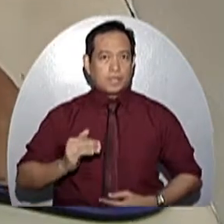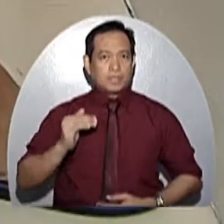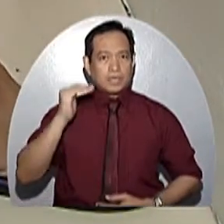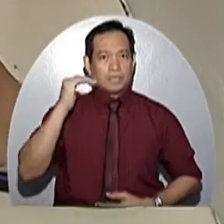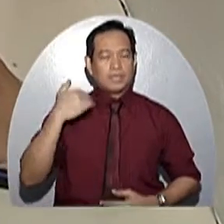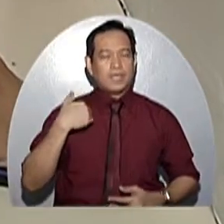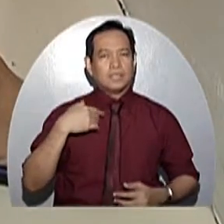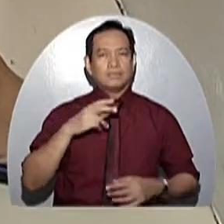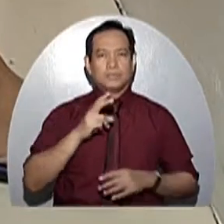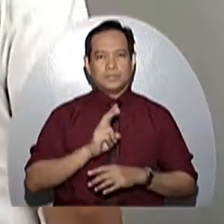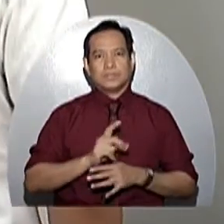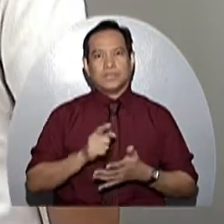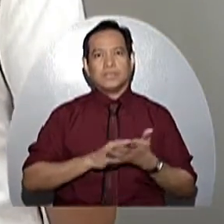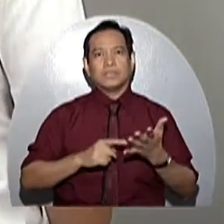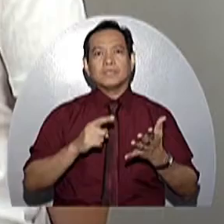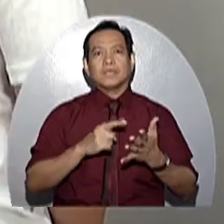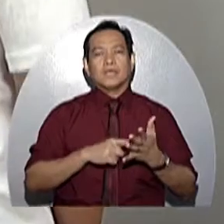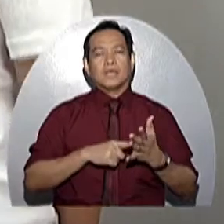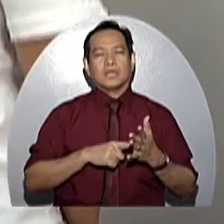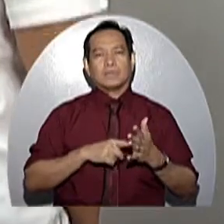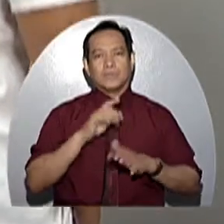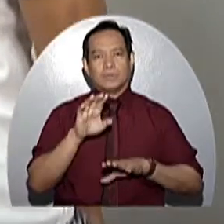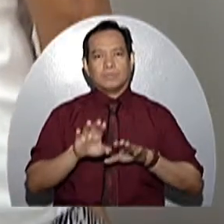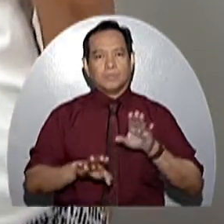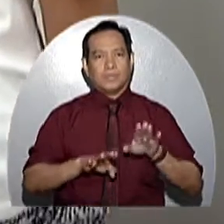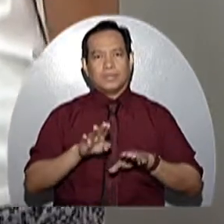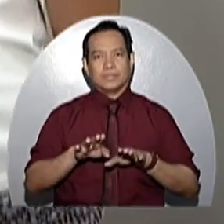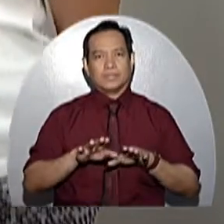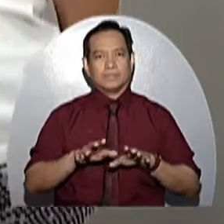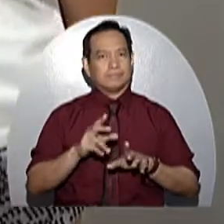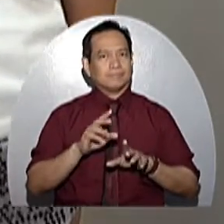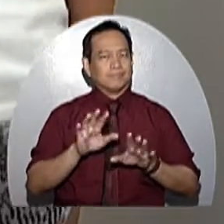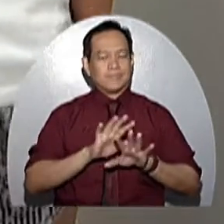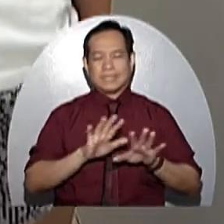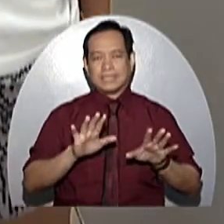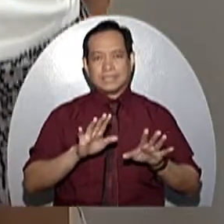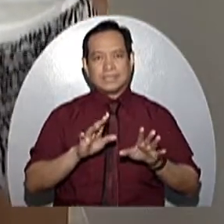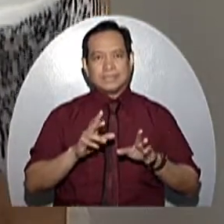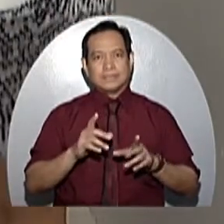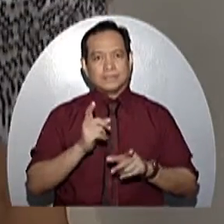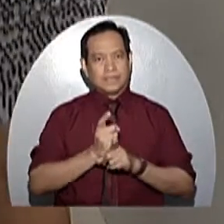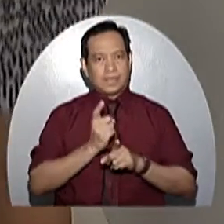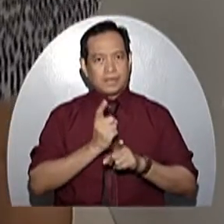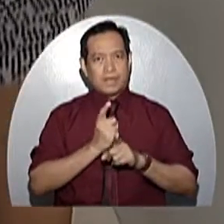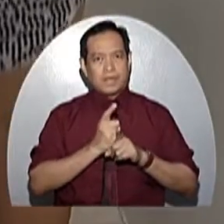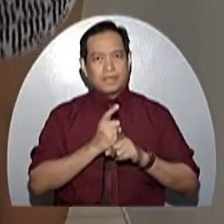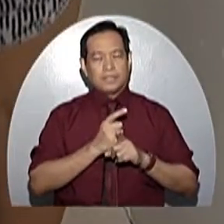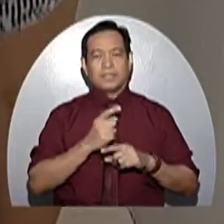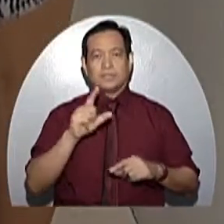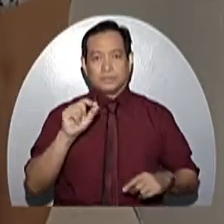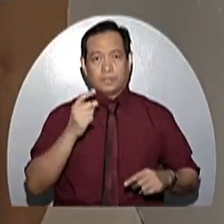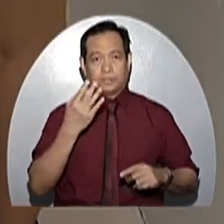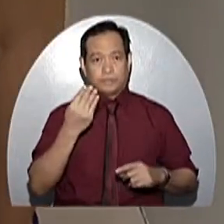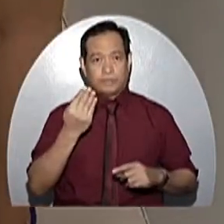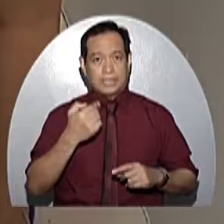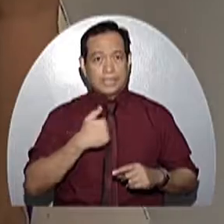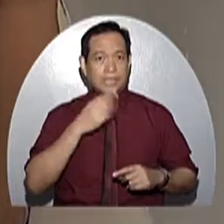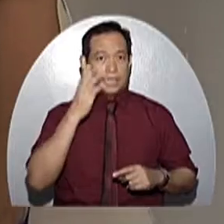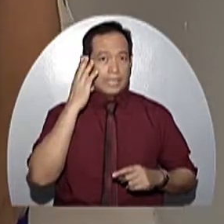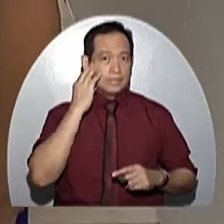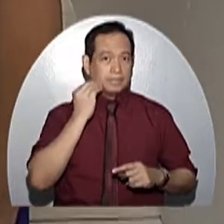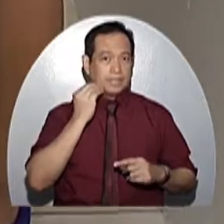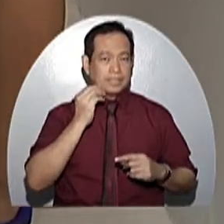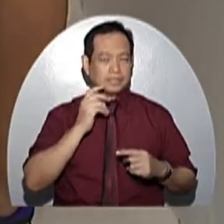ako, nakasanayan ko na yung lakad ko na hindi pantay. Hanggang nung 2014, nakaramdam ako ng